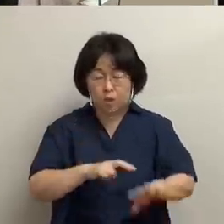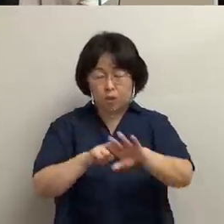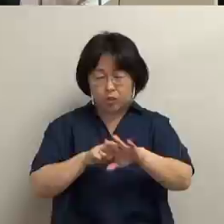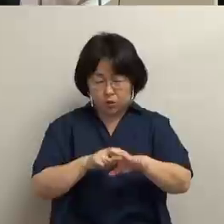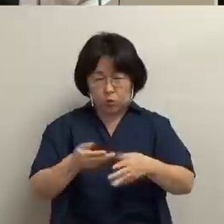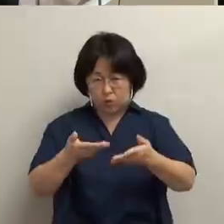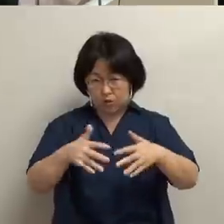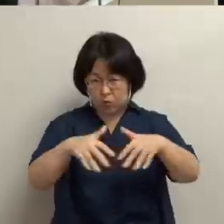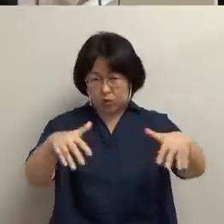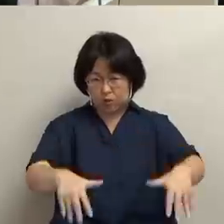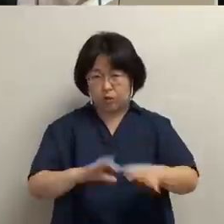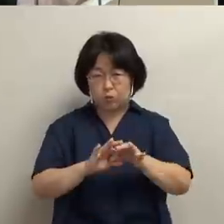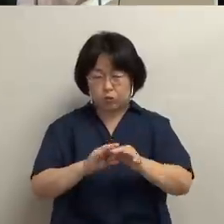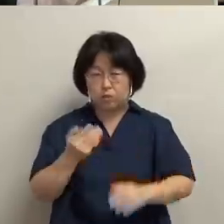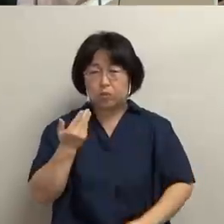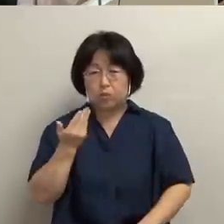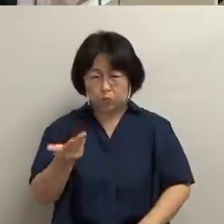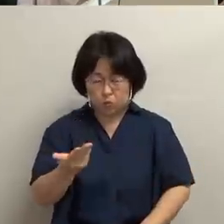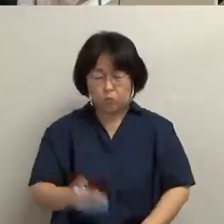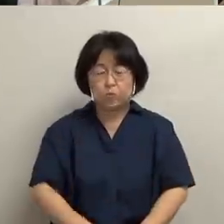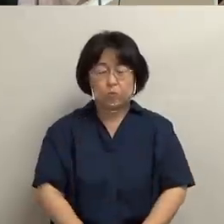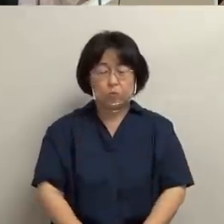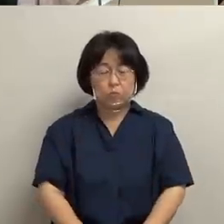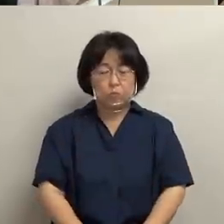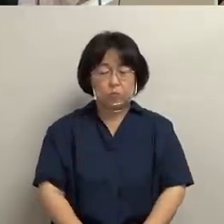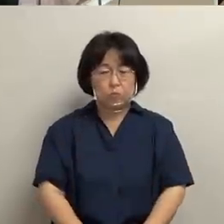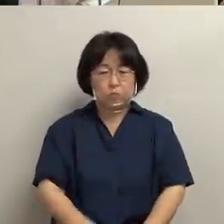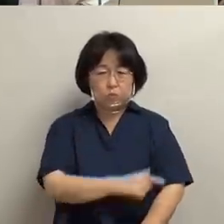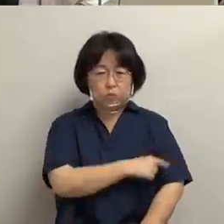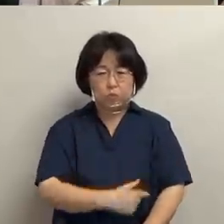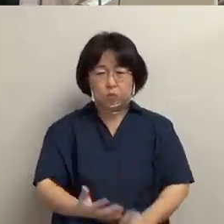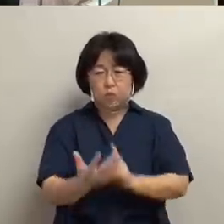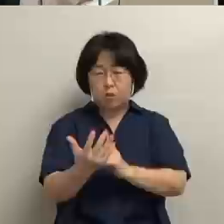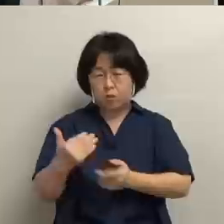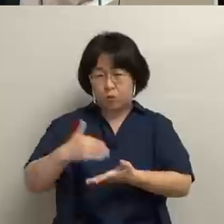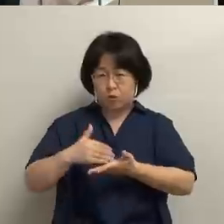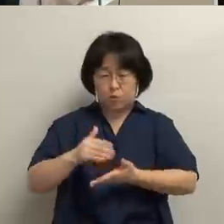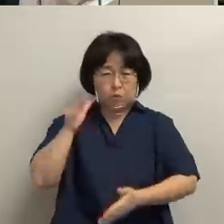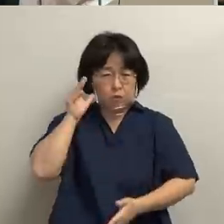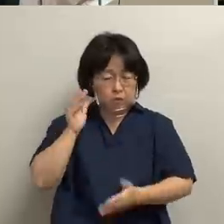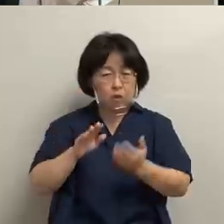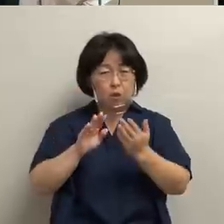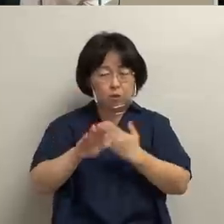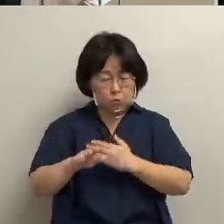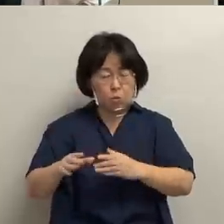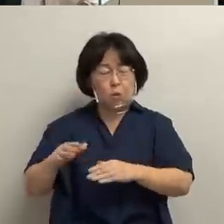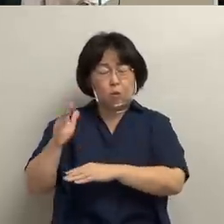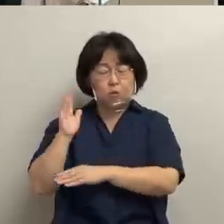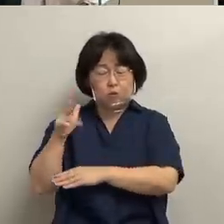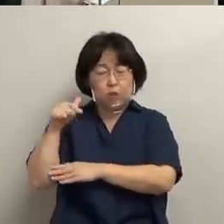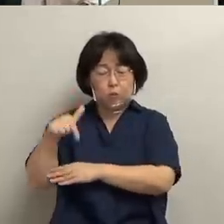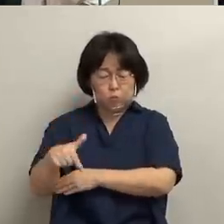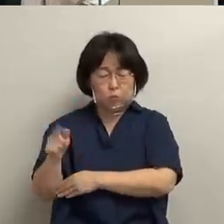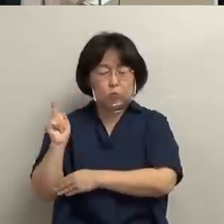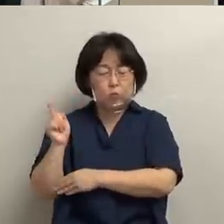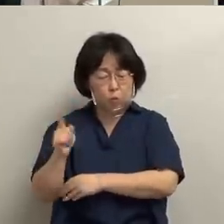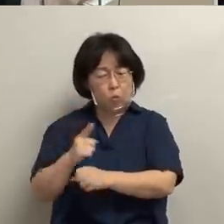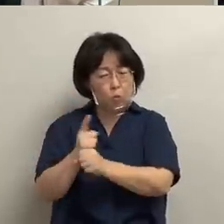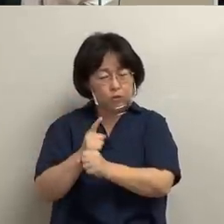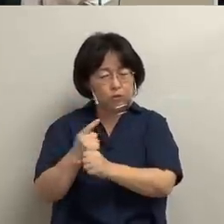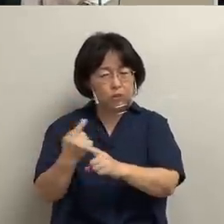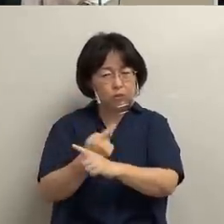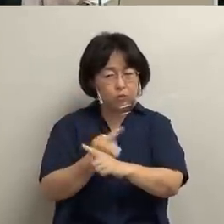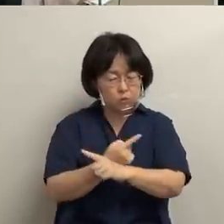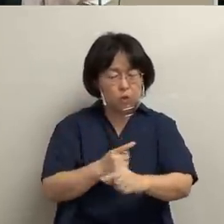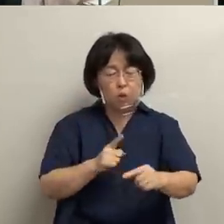先日会見の時にお話を聞いた後に政府の方針が修正されて中等症の人も